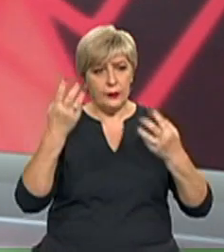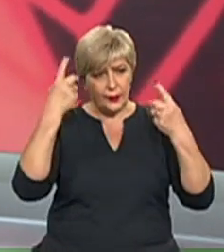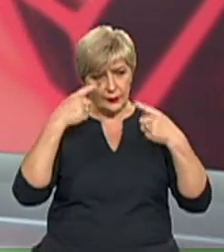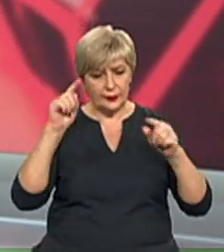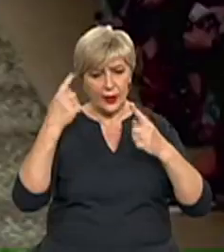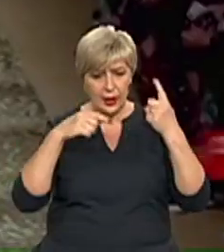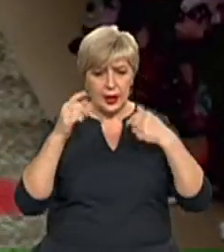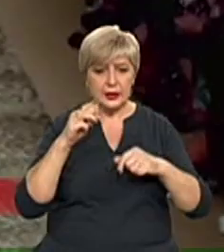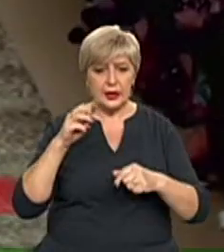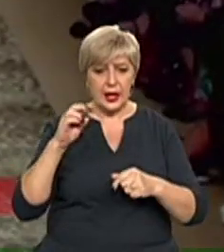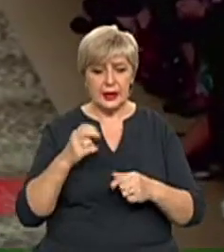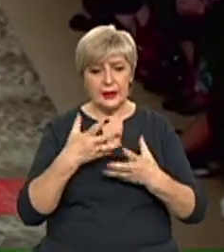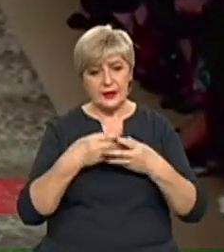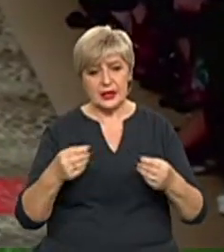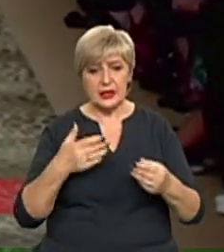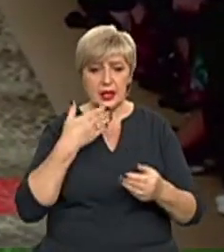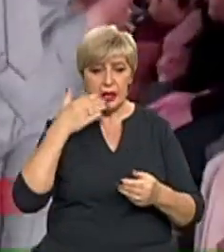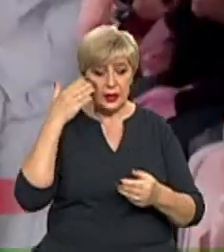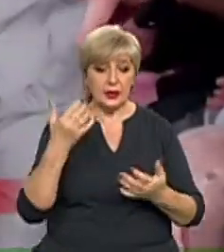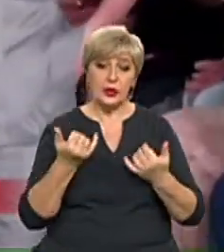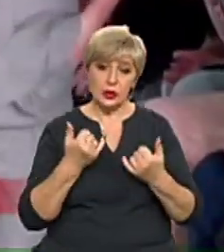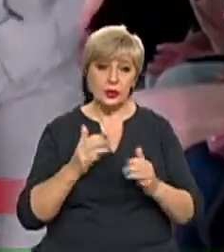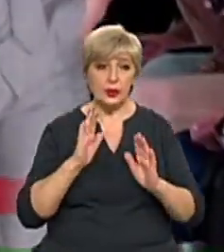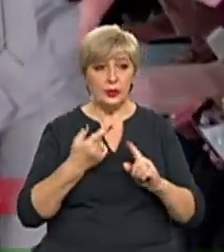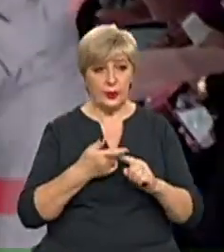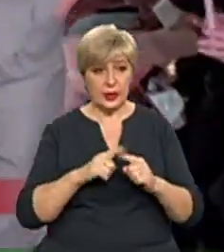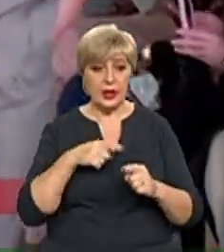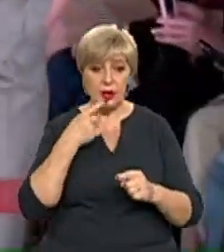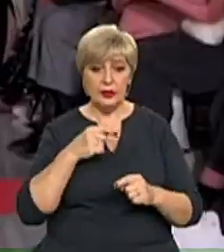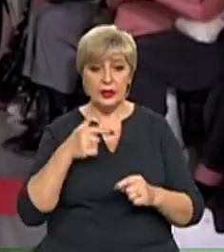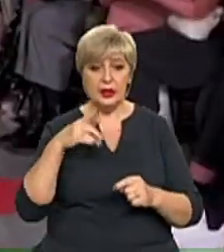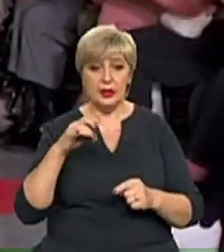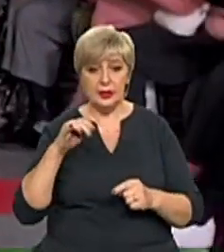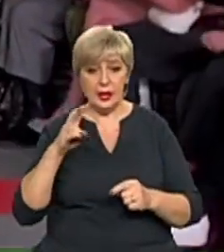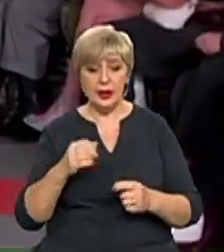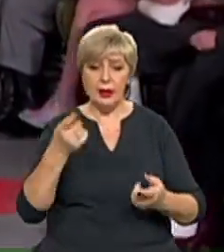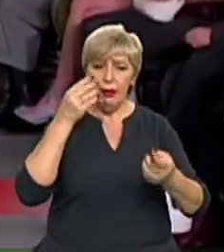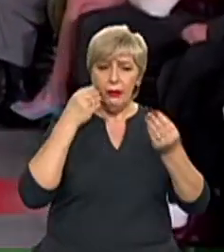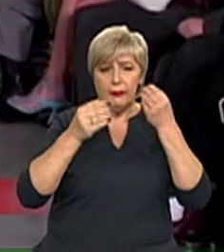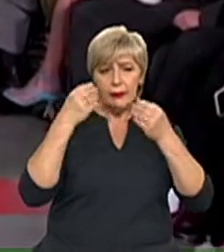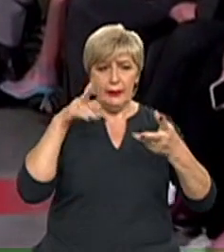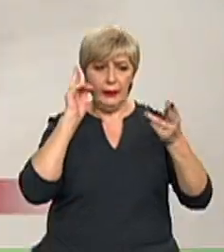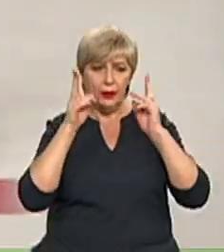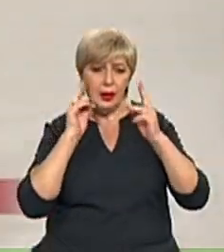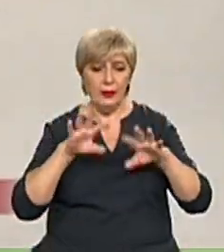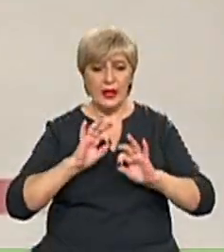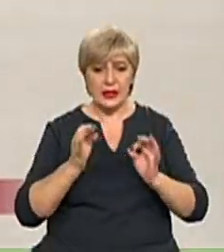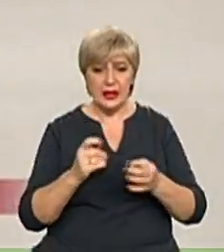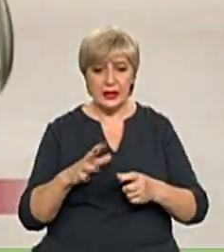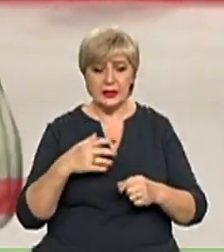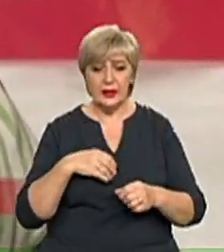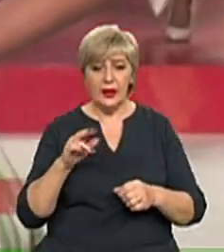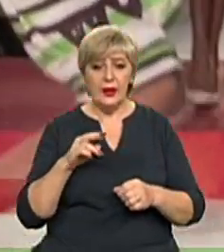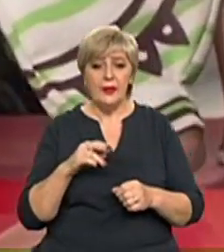час зухвалих і сміливих експериментів говоритимуть сьогодні у «Гранях», головні тренди у мейкапі та перукарському мистецтві, про головні